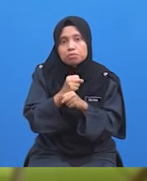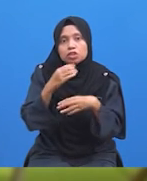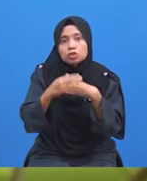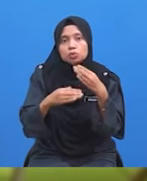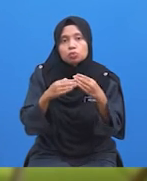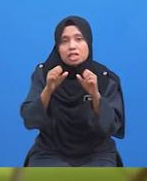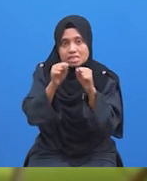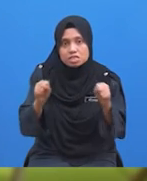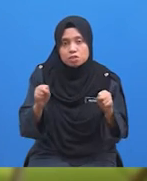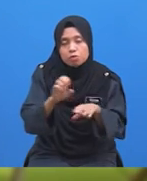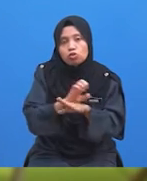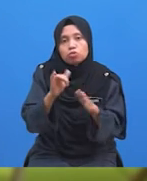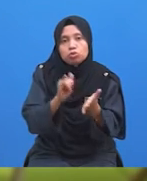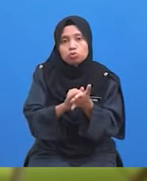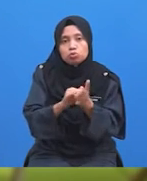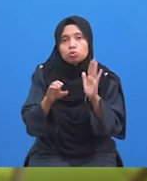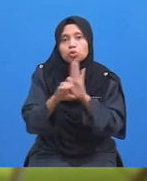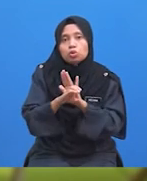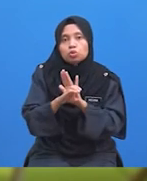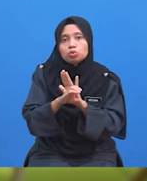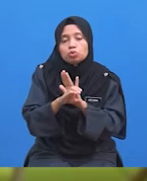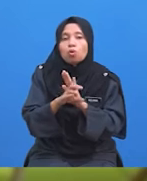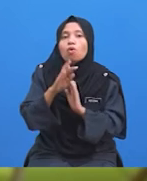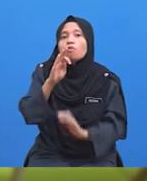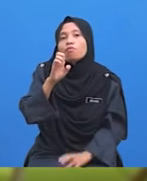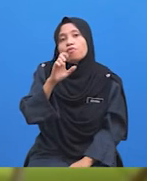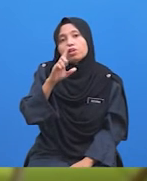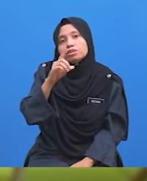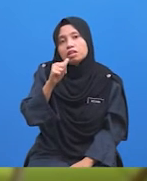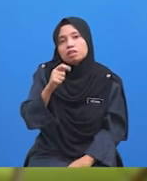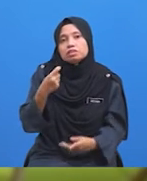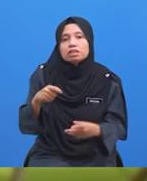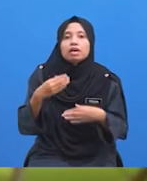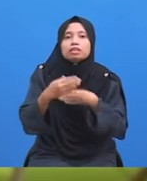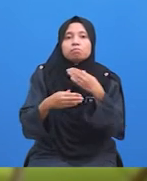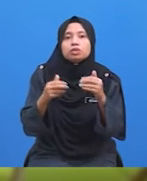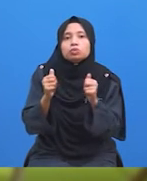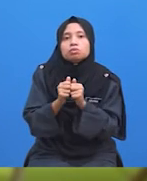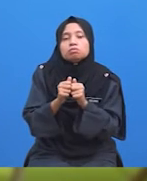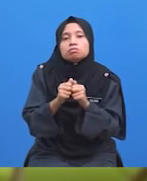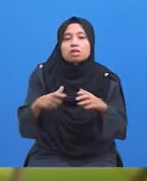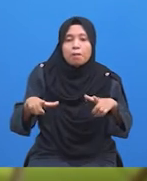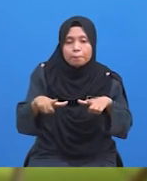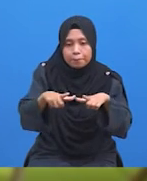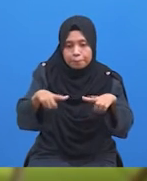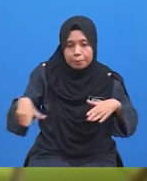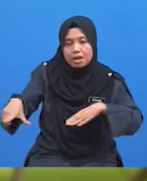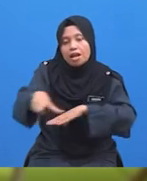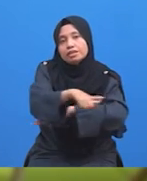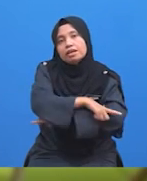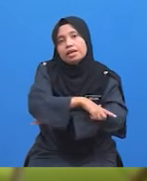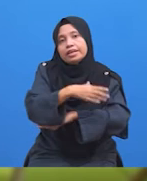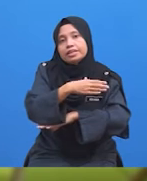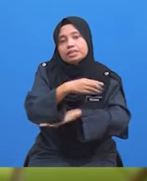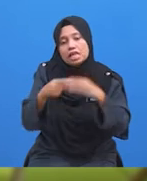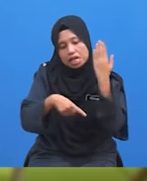ekonomi tersebut Contoh tanah rancangan felda telah dimajukan dengan Setu peladangan kelapa sawit dan getah